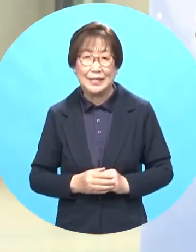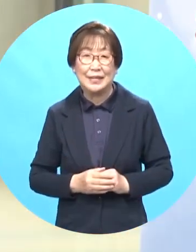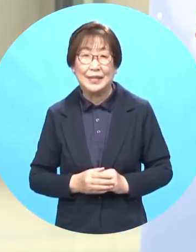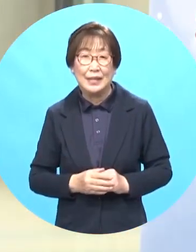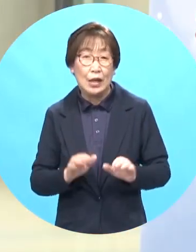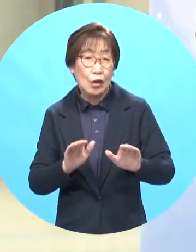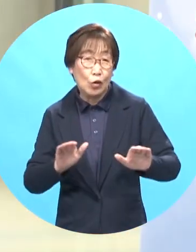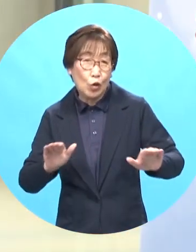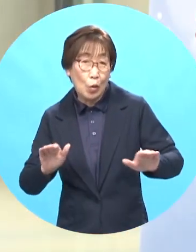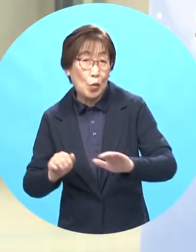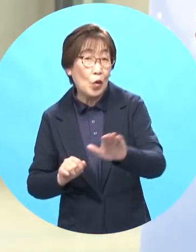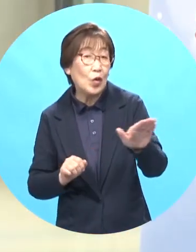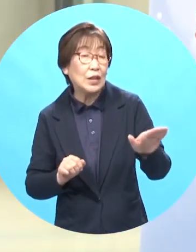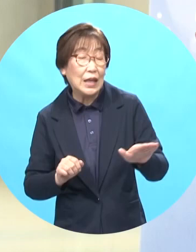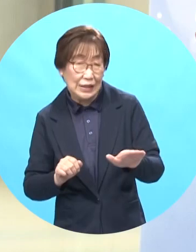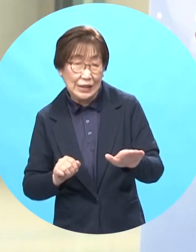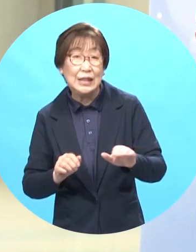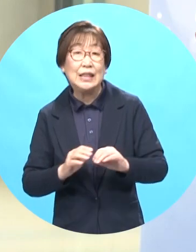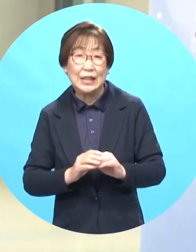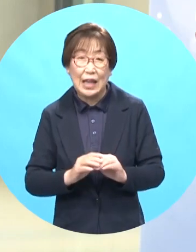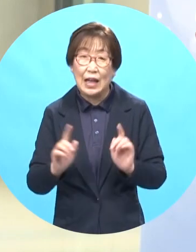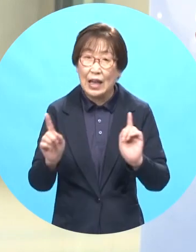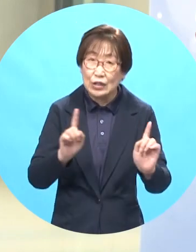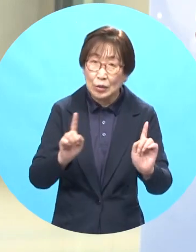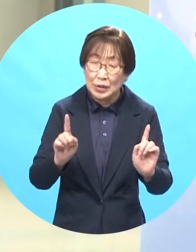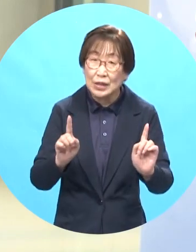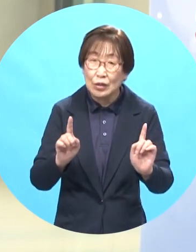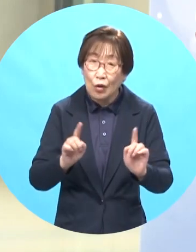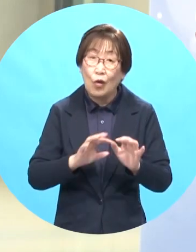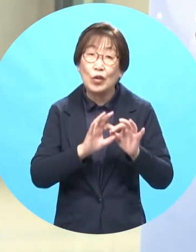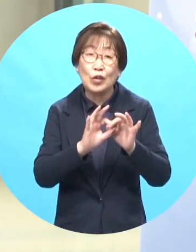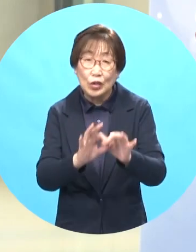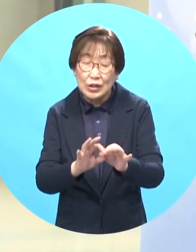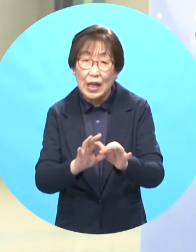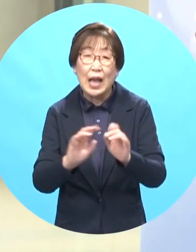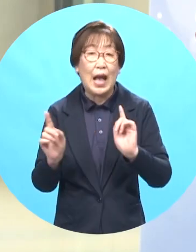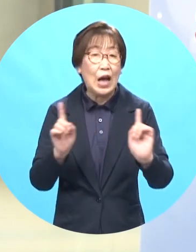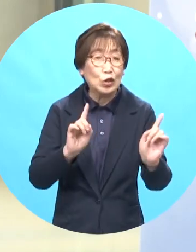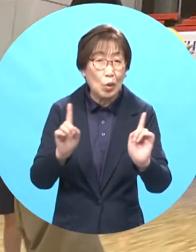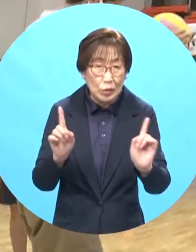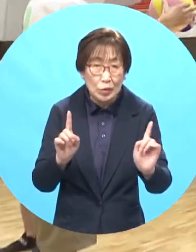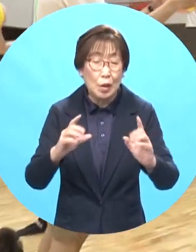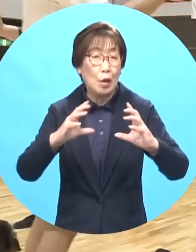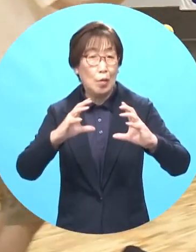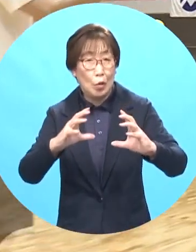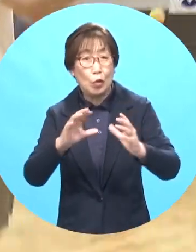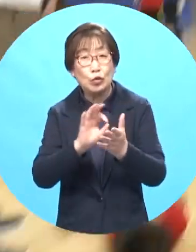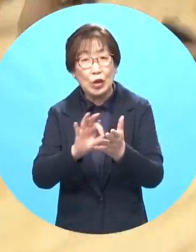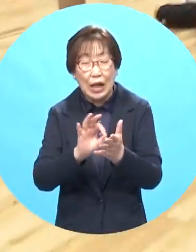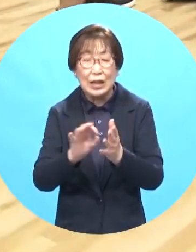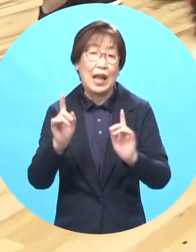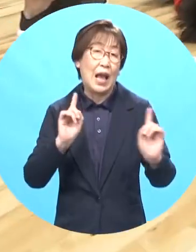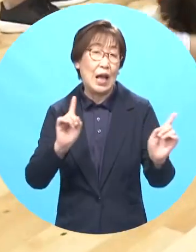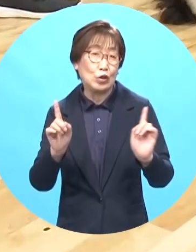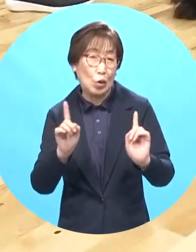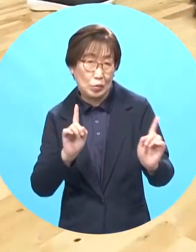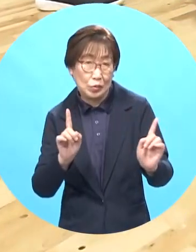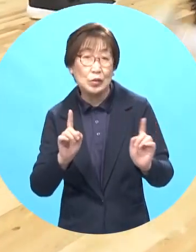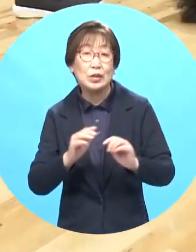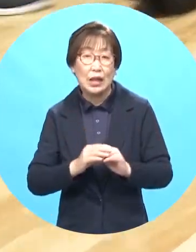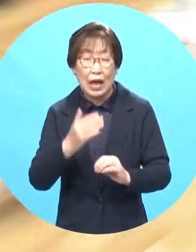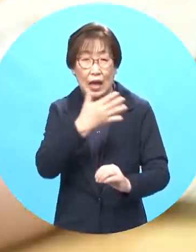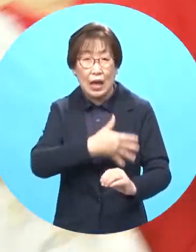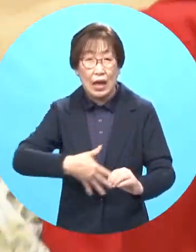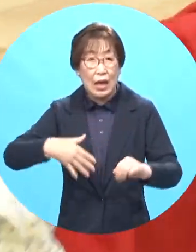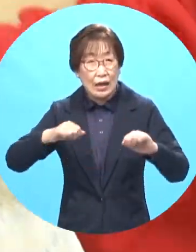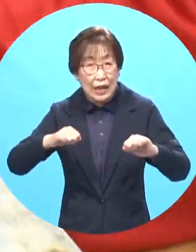子どもたちがこのような活動を通してやっぱり遊ぶっていうことで、体を使ってもちろんボールを使って遊ぶっていうことがやっぱり何よりこう